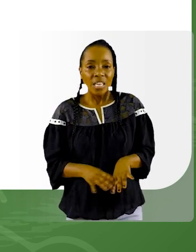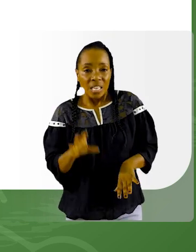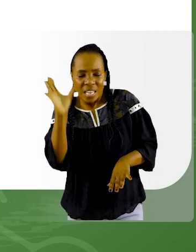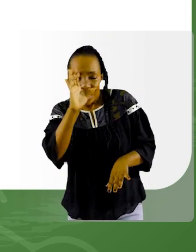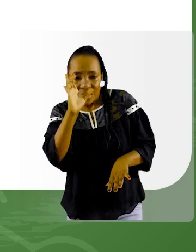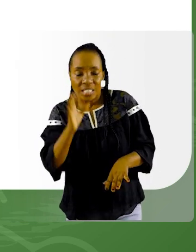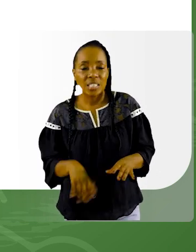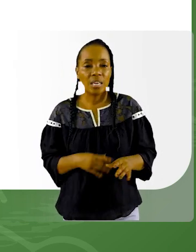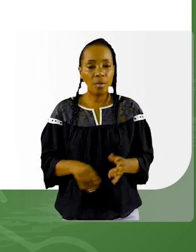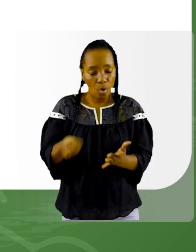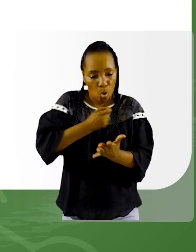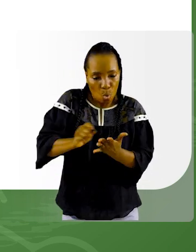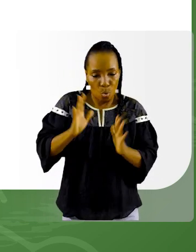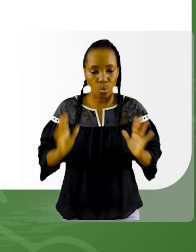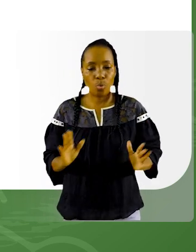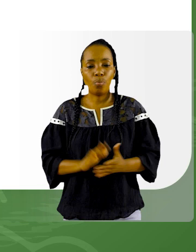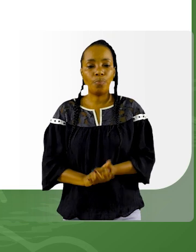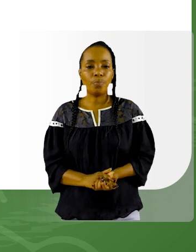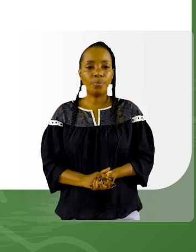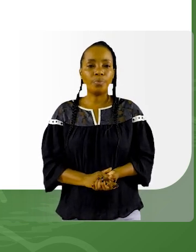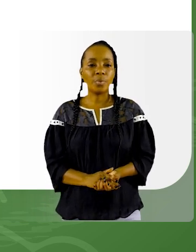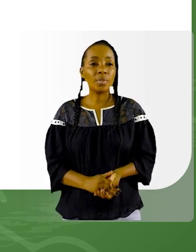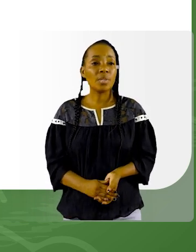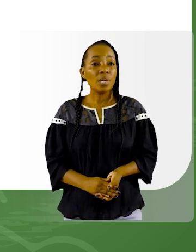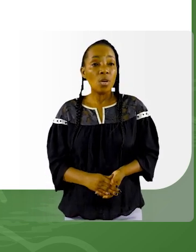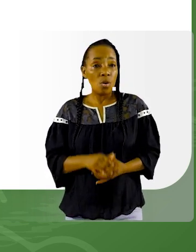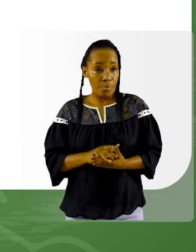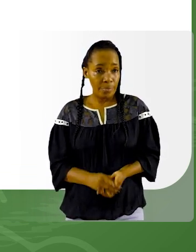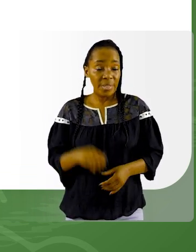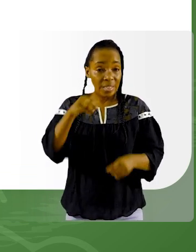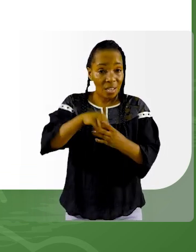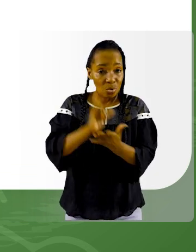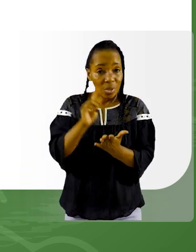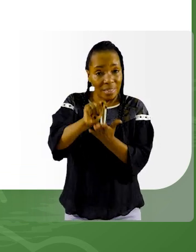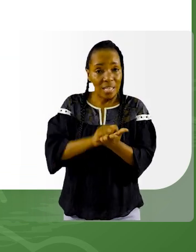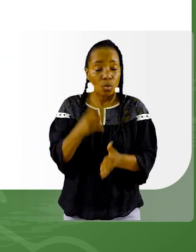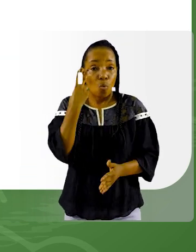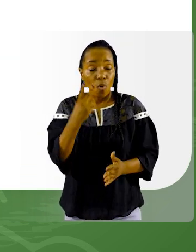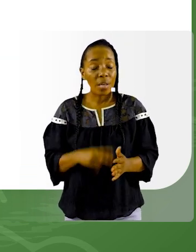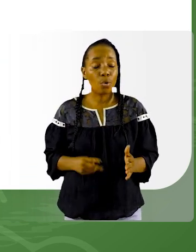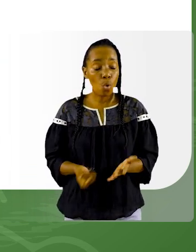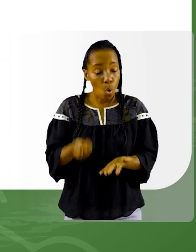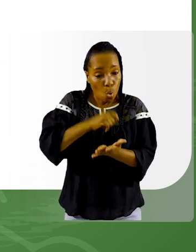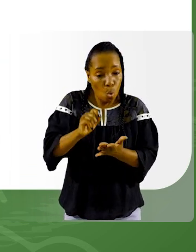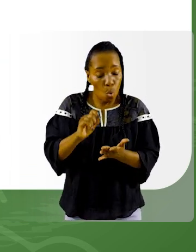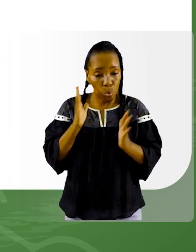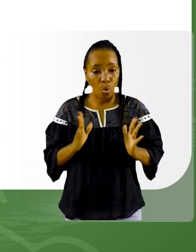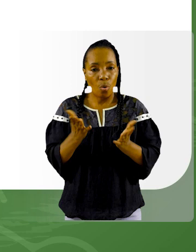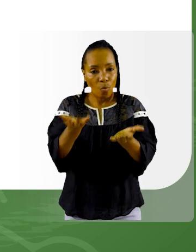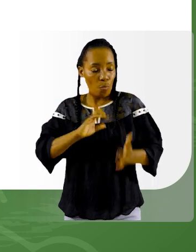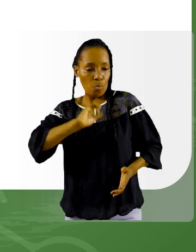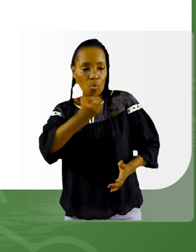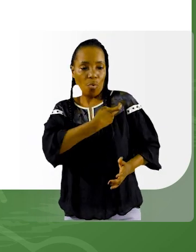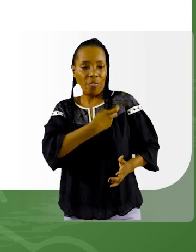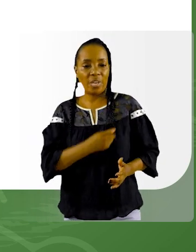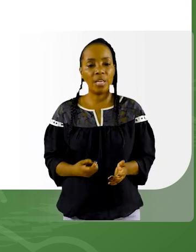par son discours? Bien, nous sommes dans un texte argumentatif, il cherche à convaincre. Alors, pour bien cerner